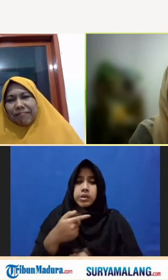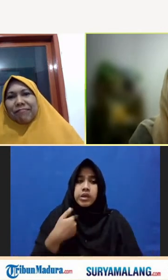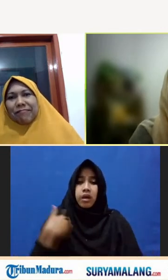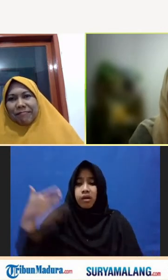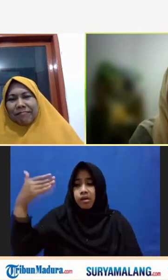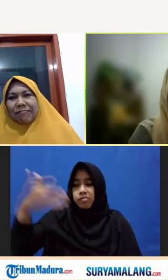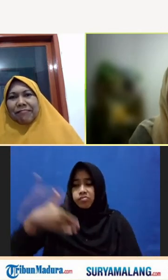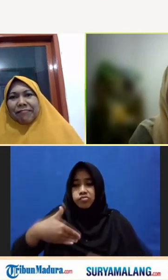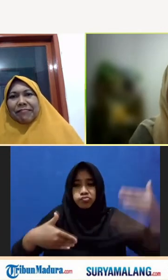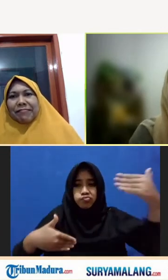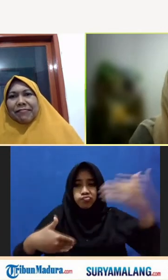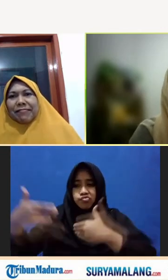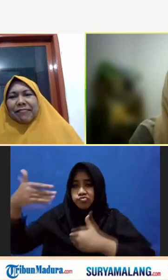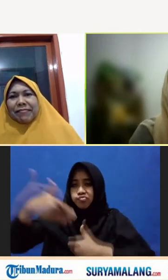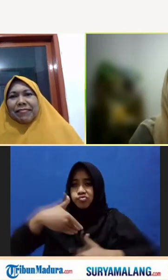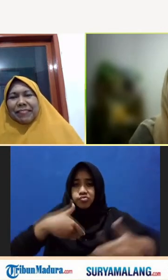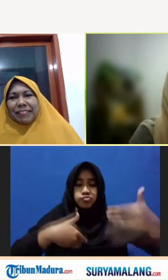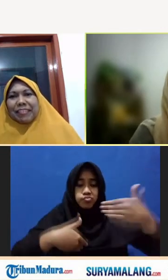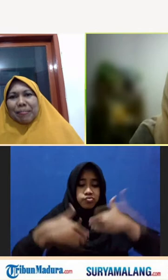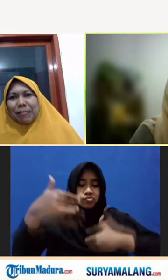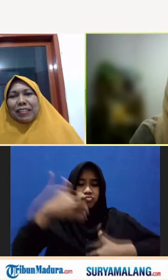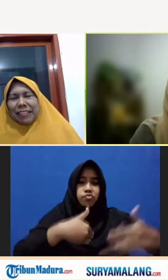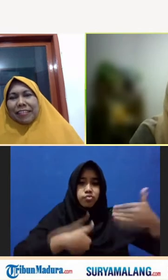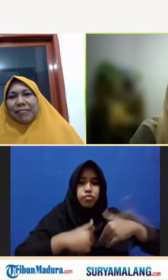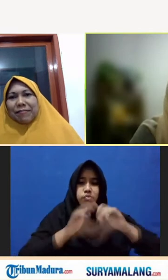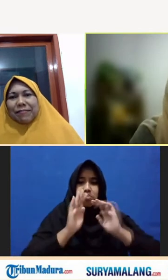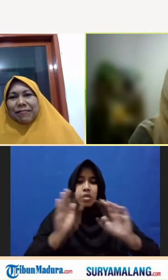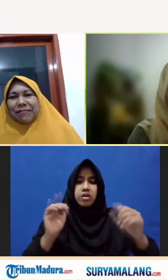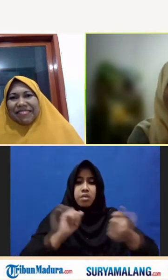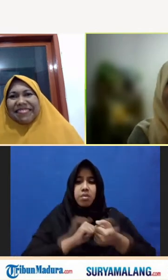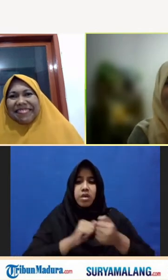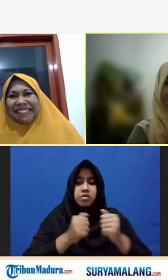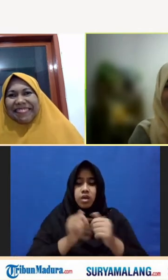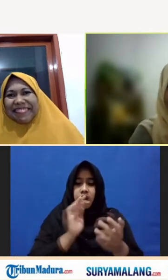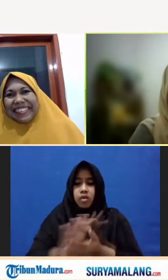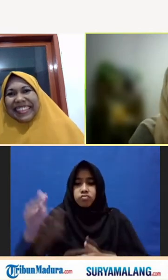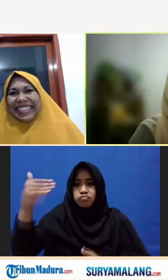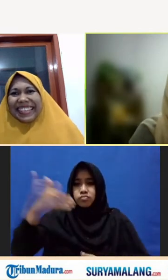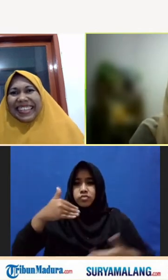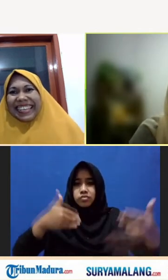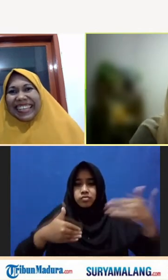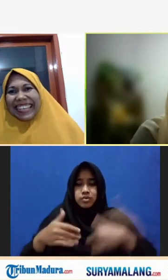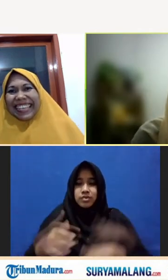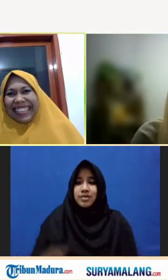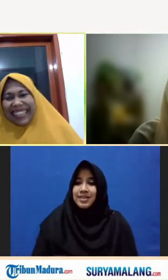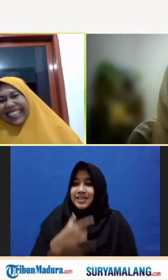nggak, belum kelar satu datang lagi kan. Ibunya senyum-senyum, iya ya Bu ya.